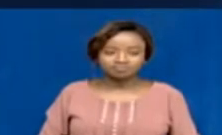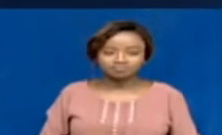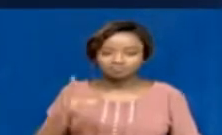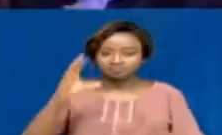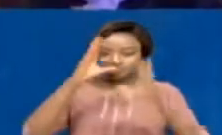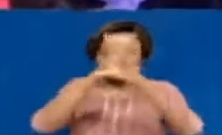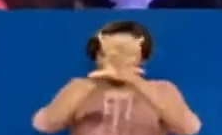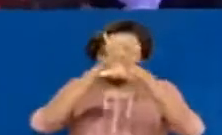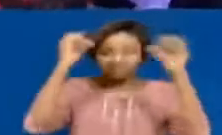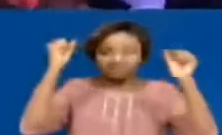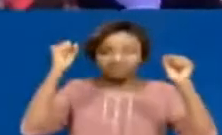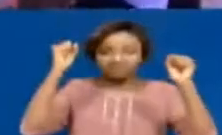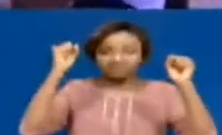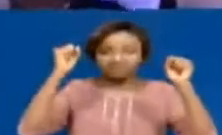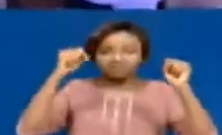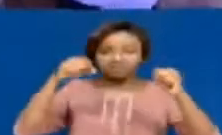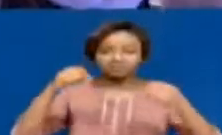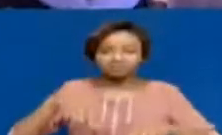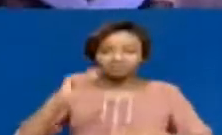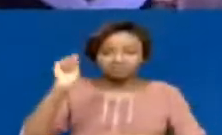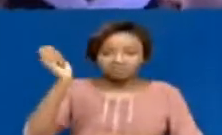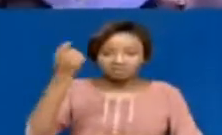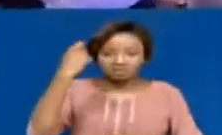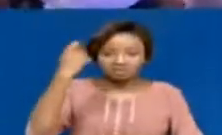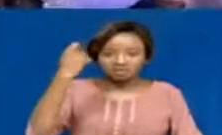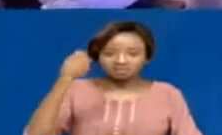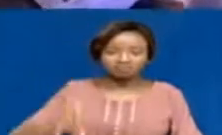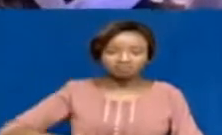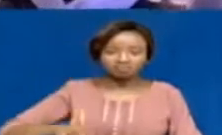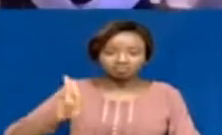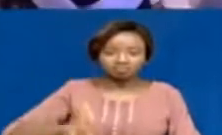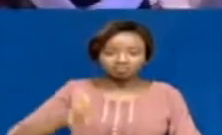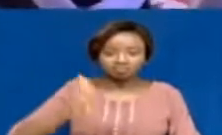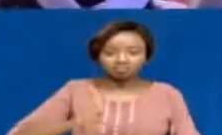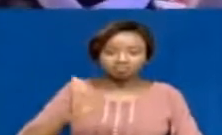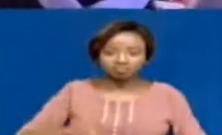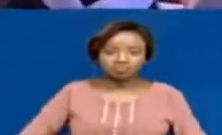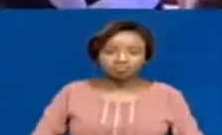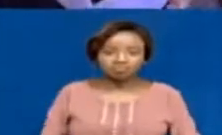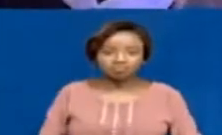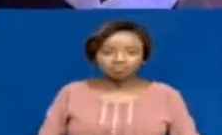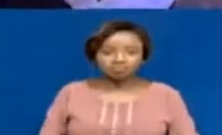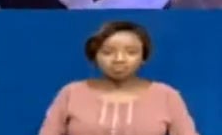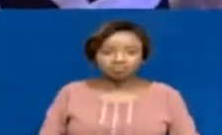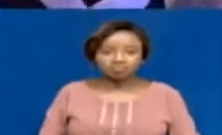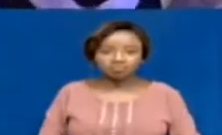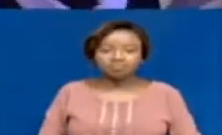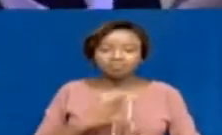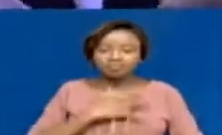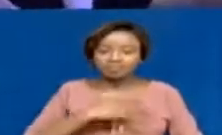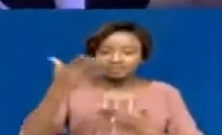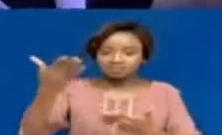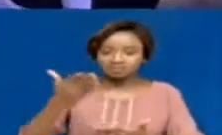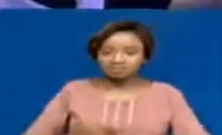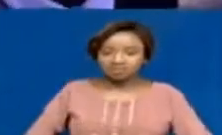President Uhuru Muigai Kenyatta. Let us welcome